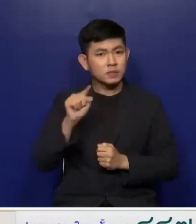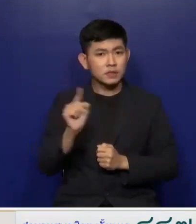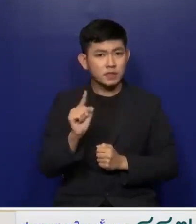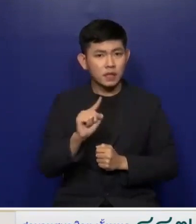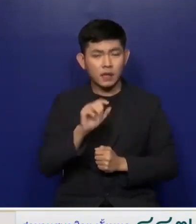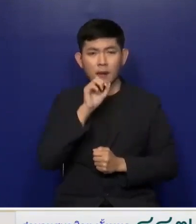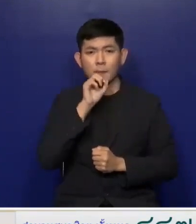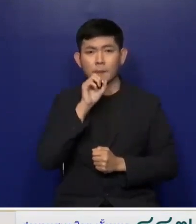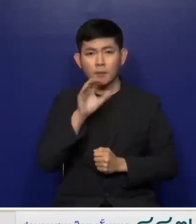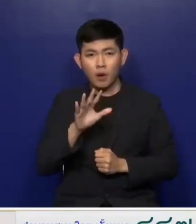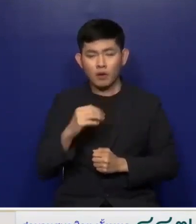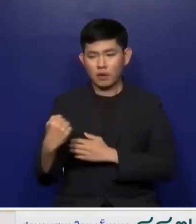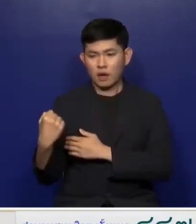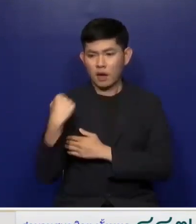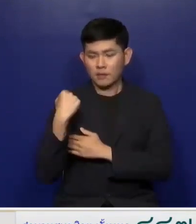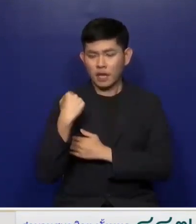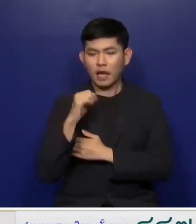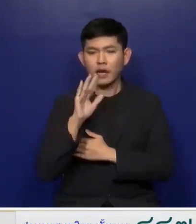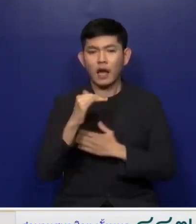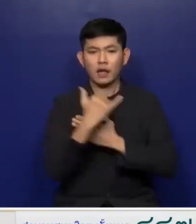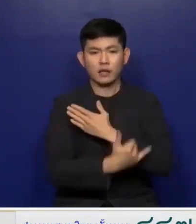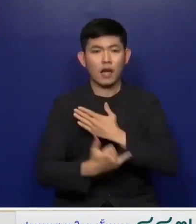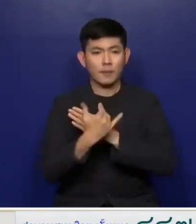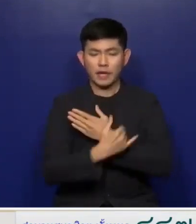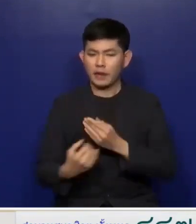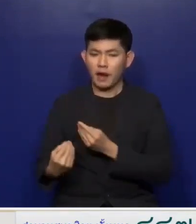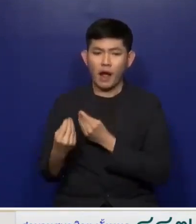บอกเลยนะครับว่าจะให้อำนาจกัทั ๆ ชาติ